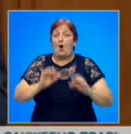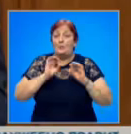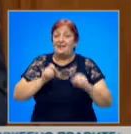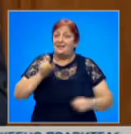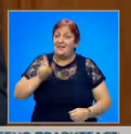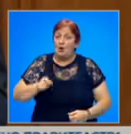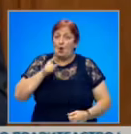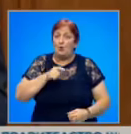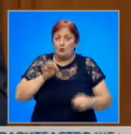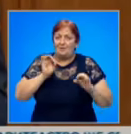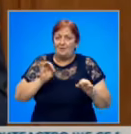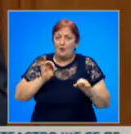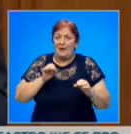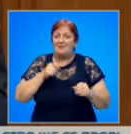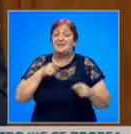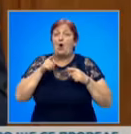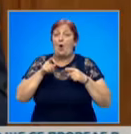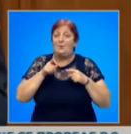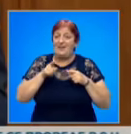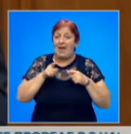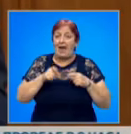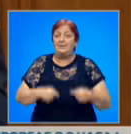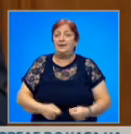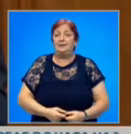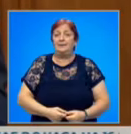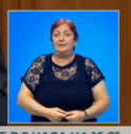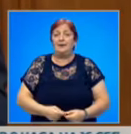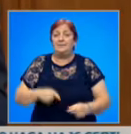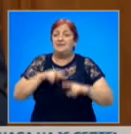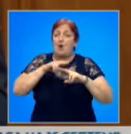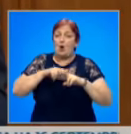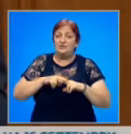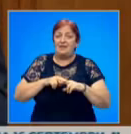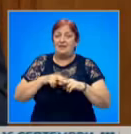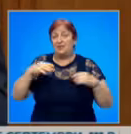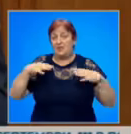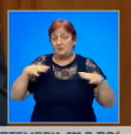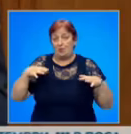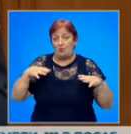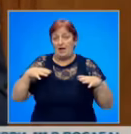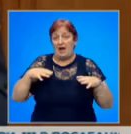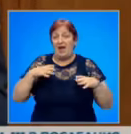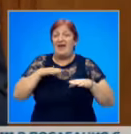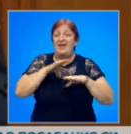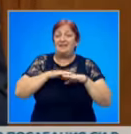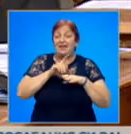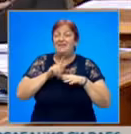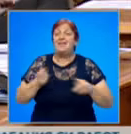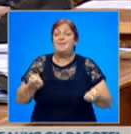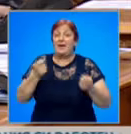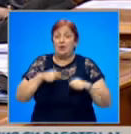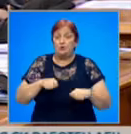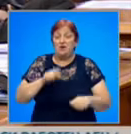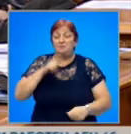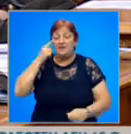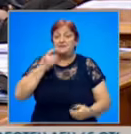Определени хора, които към момента са обвиняеми, да си останат на свобода и делата им да не приключат.